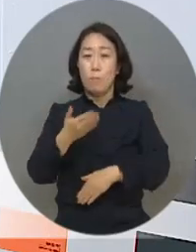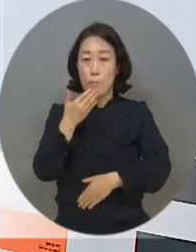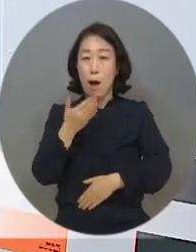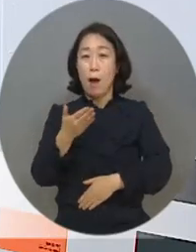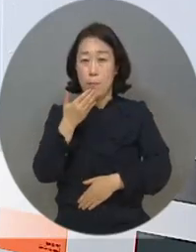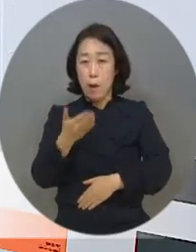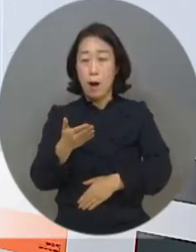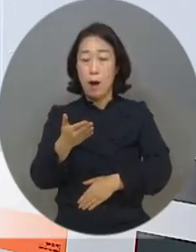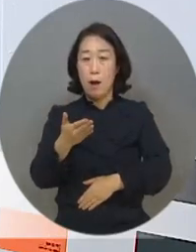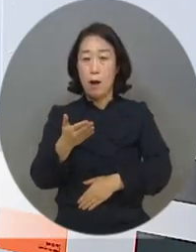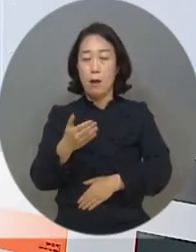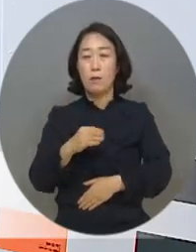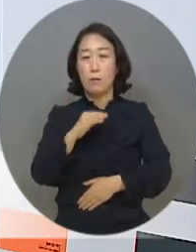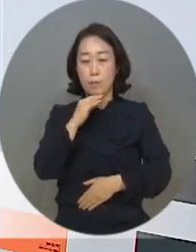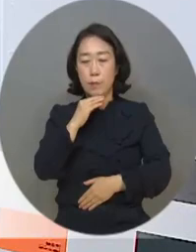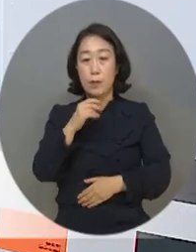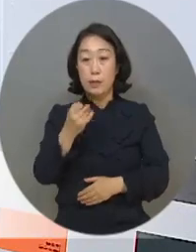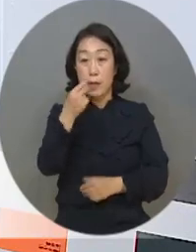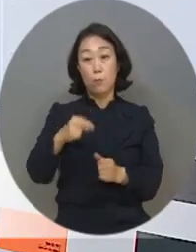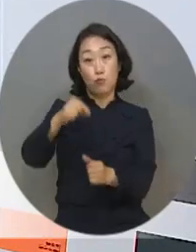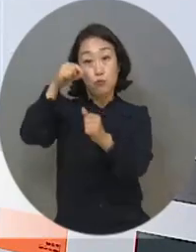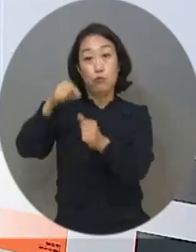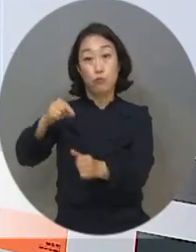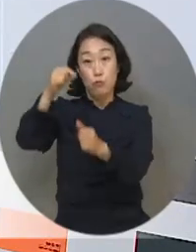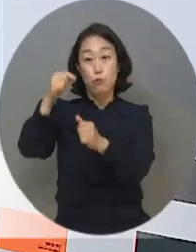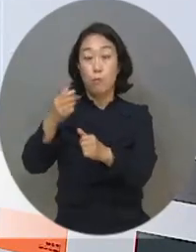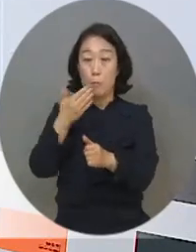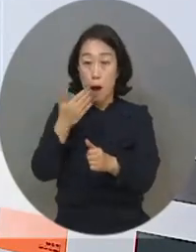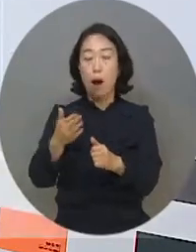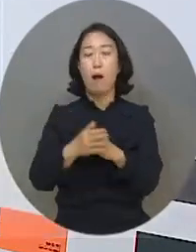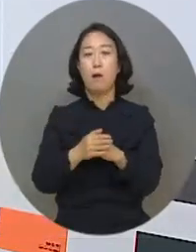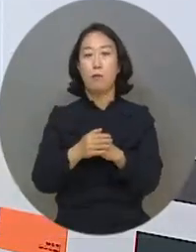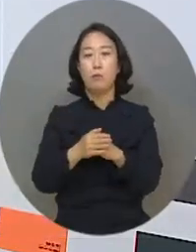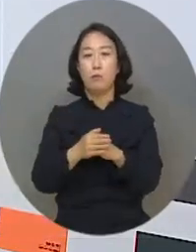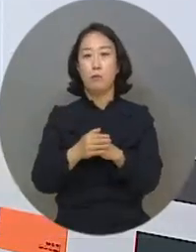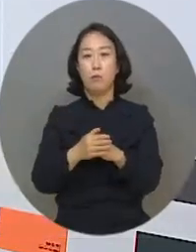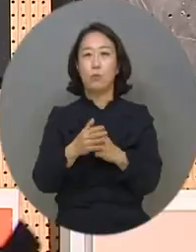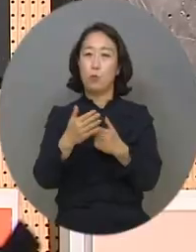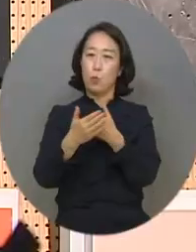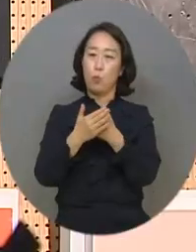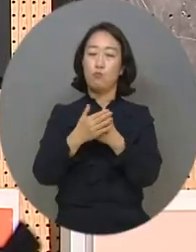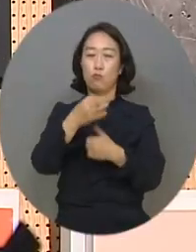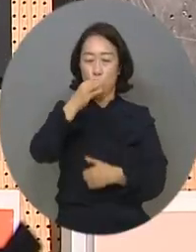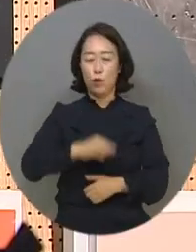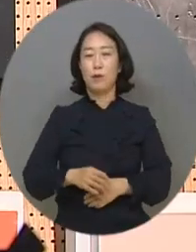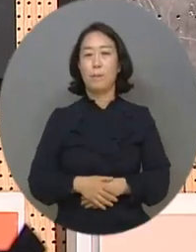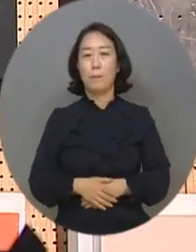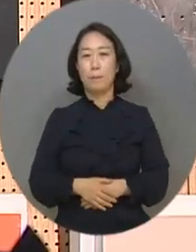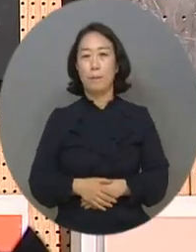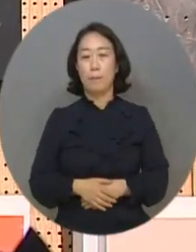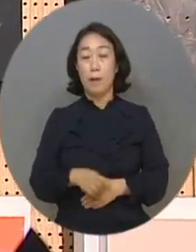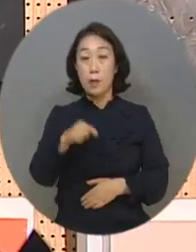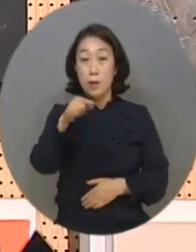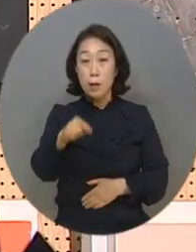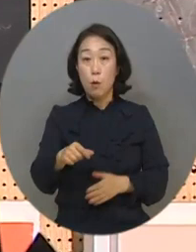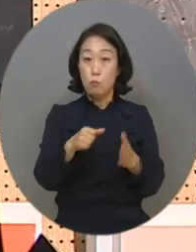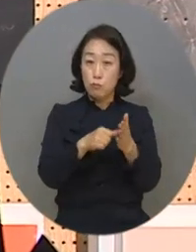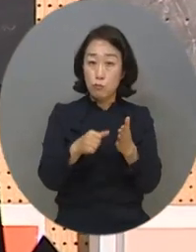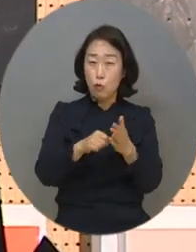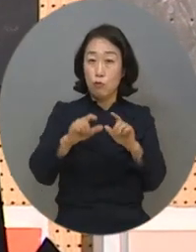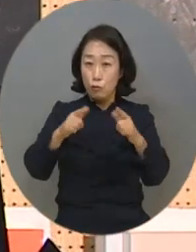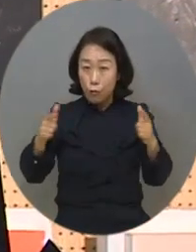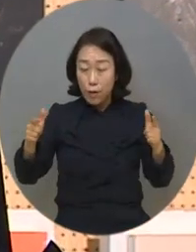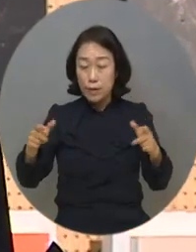지연시켜서 임명을 구할 수 있는 그런 소재라고 볼 수 있습니다 특히 해당 제품들을